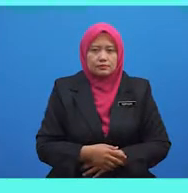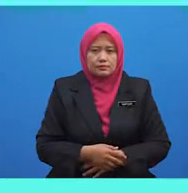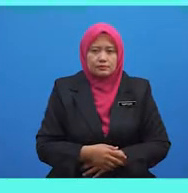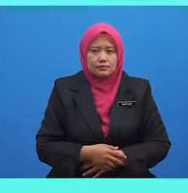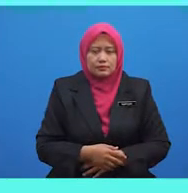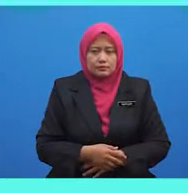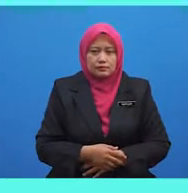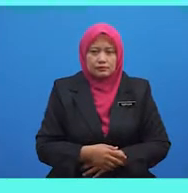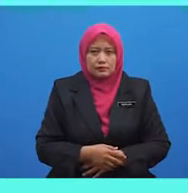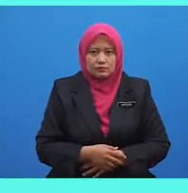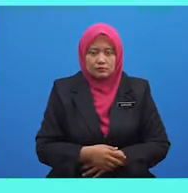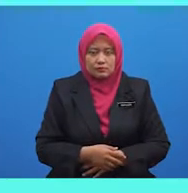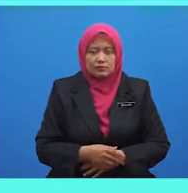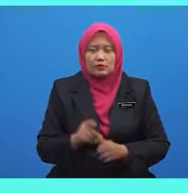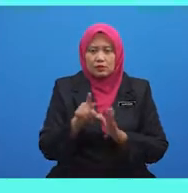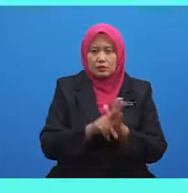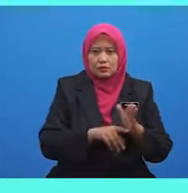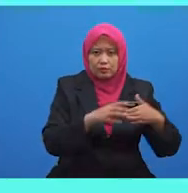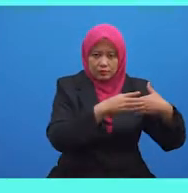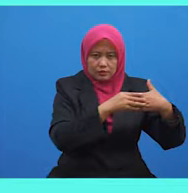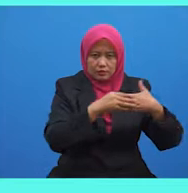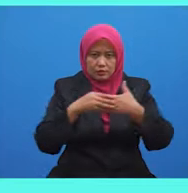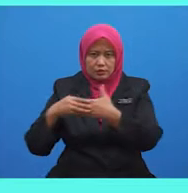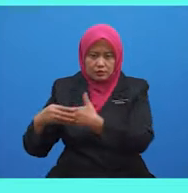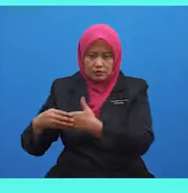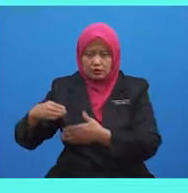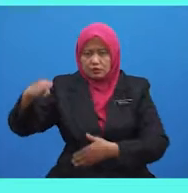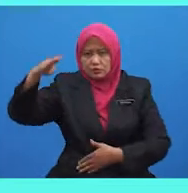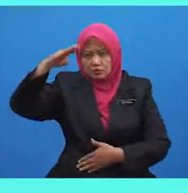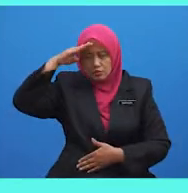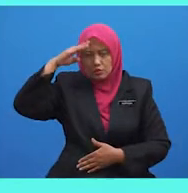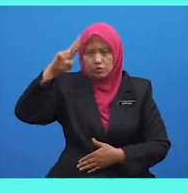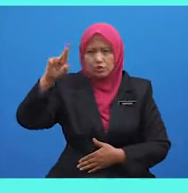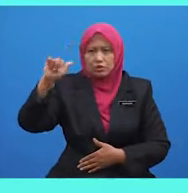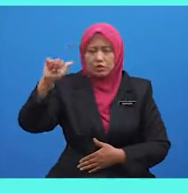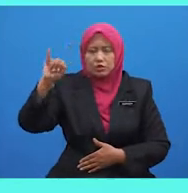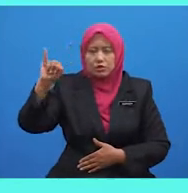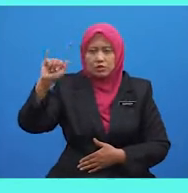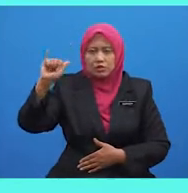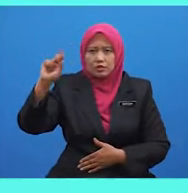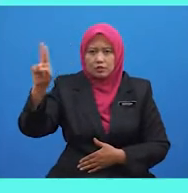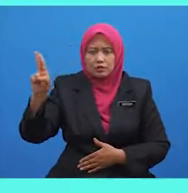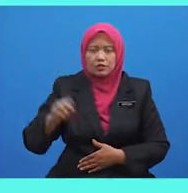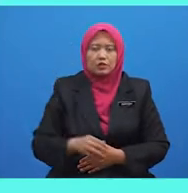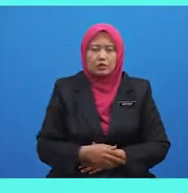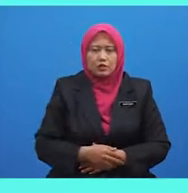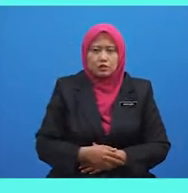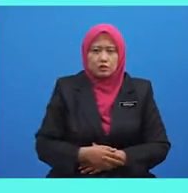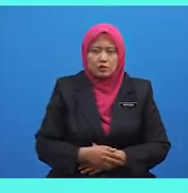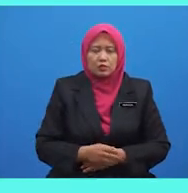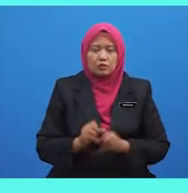Oleh itu, kepimpinan Kesultanan Johor Riau berjaya menghadapi cabaran yang